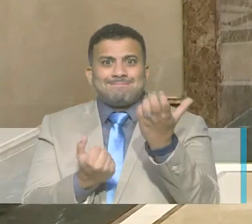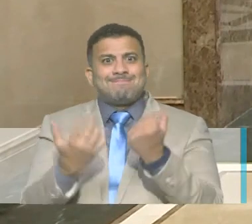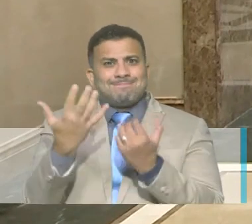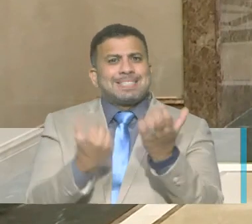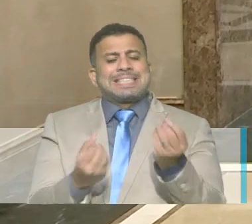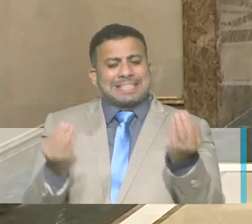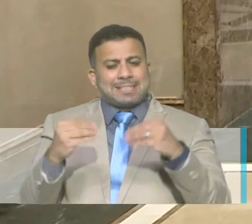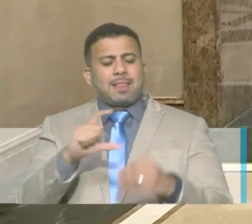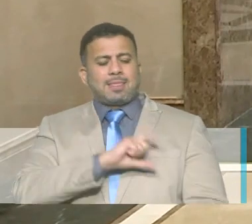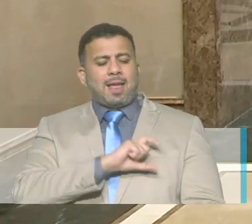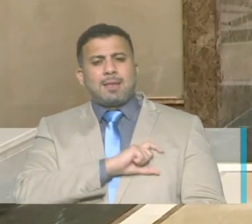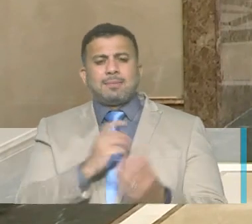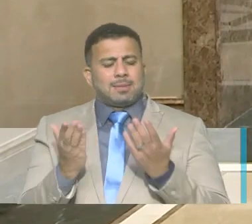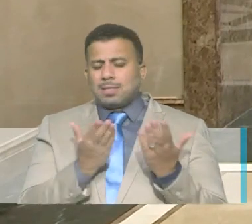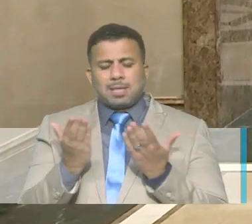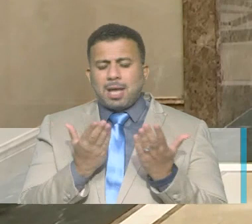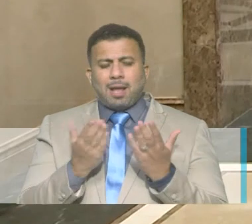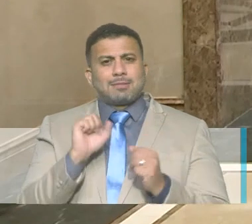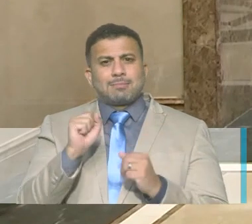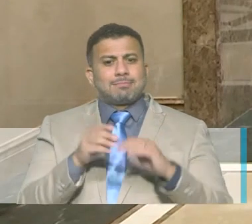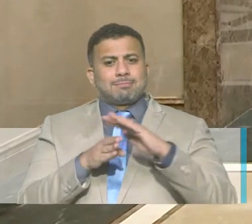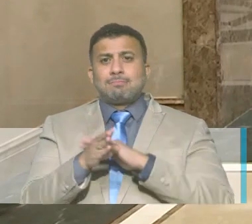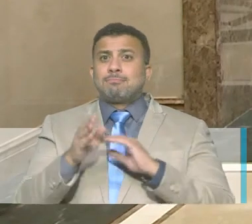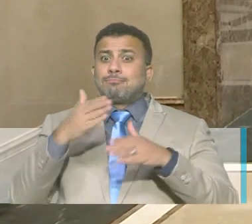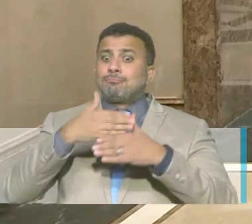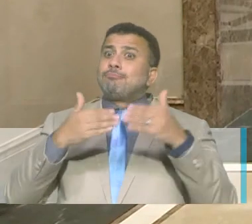من الطلبة للدراسة في هذا الصرح الأكاديمي